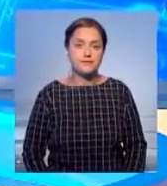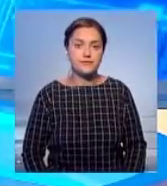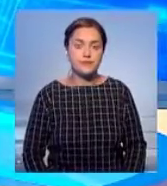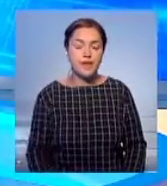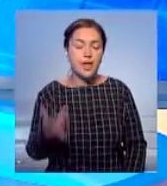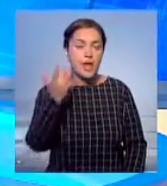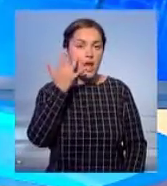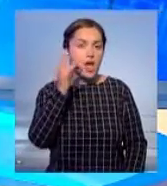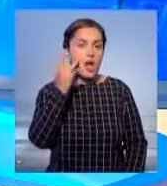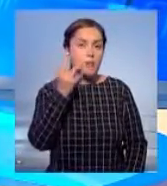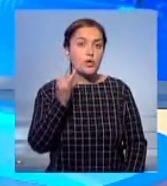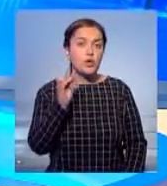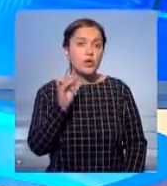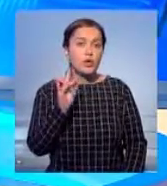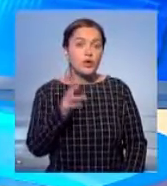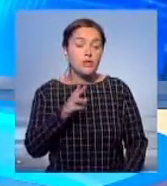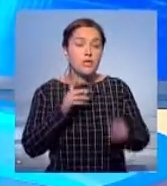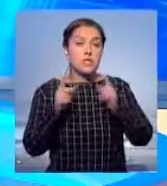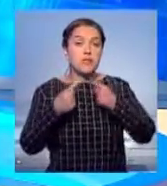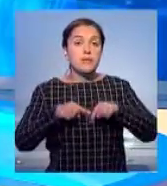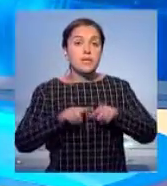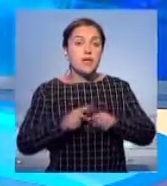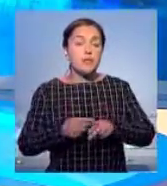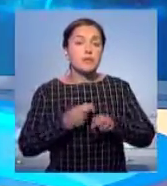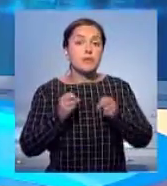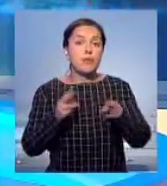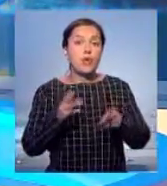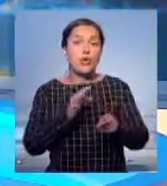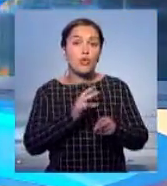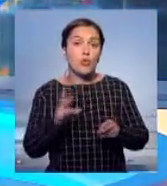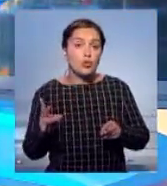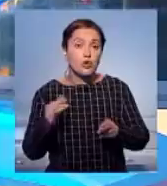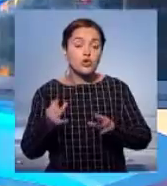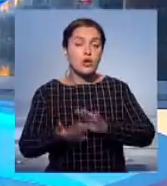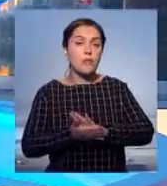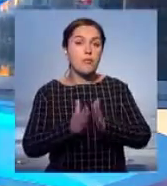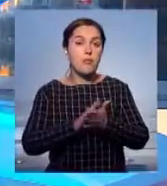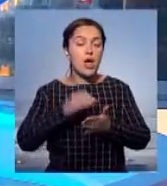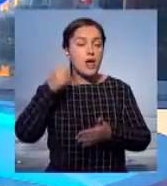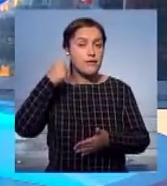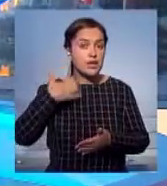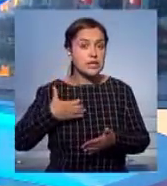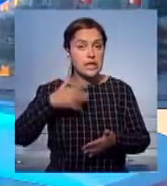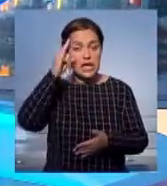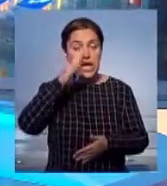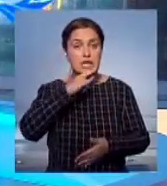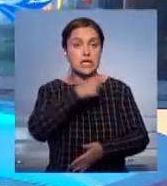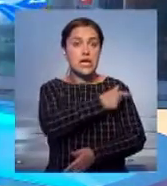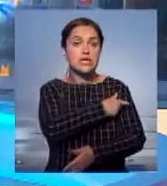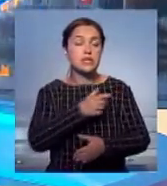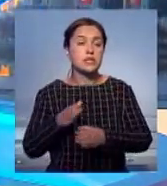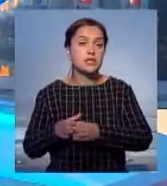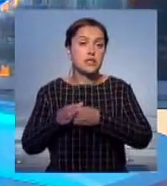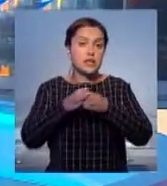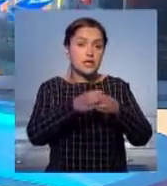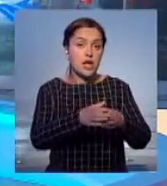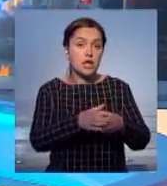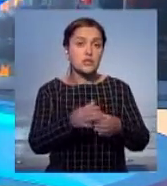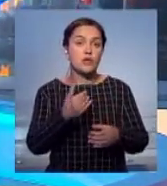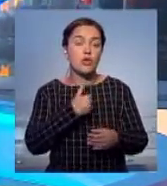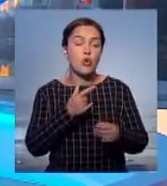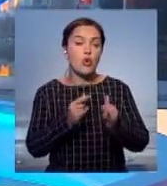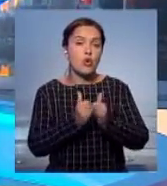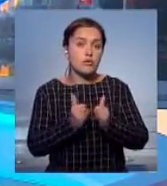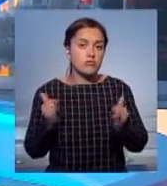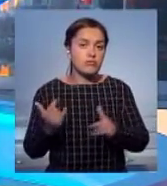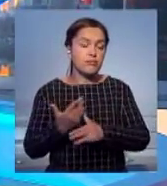В Нью-Йорке прошло заседание Совета безопасности ООН, посвященное положению в Афганистане. Казахстанская делегация вновь выразила приверженность стабильному